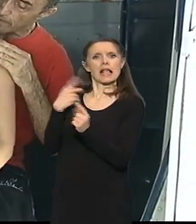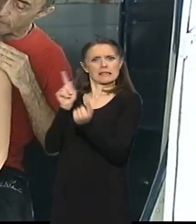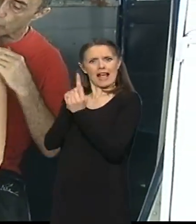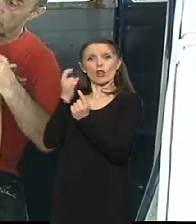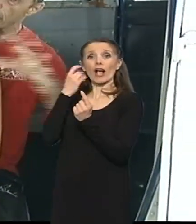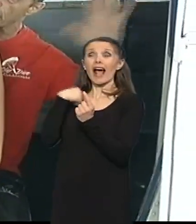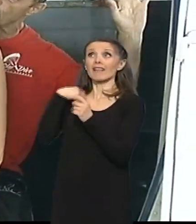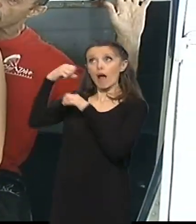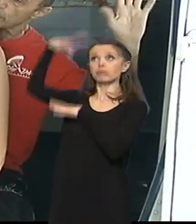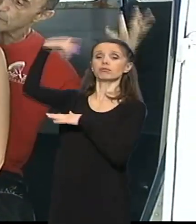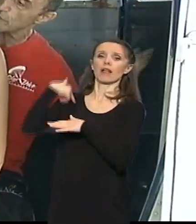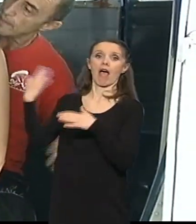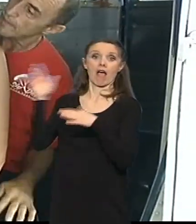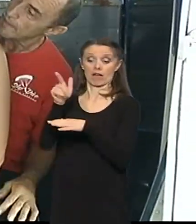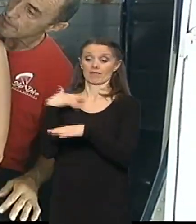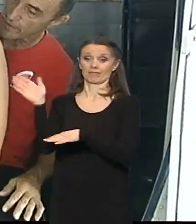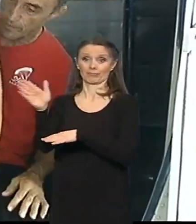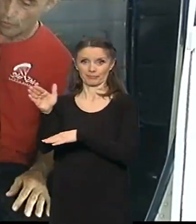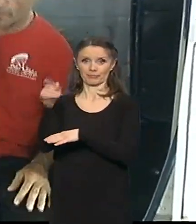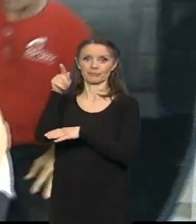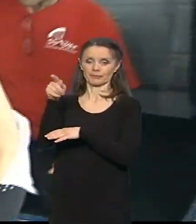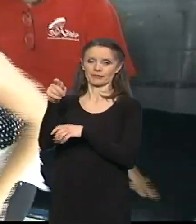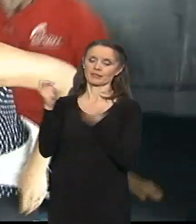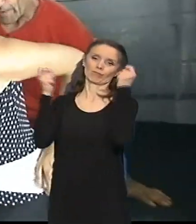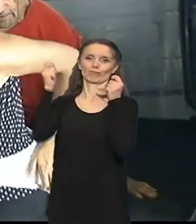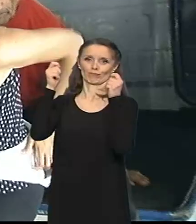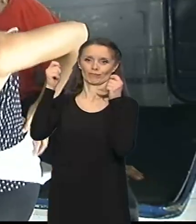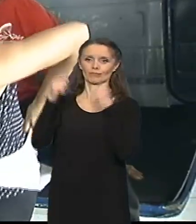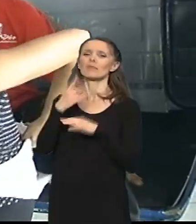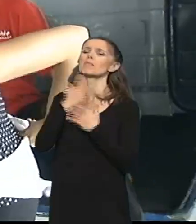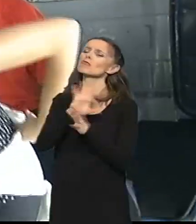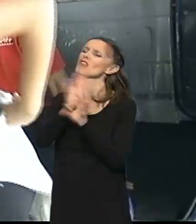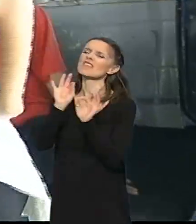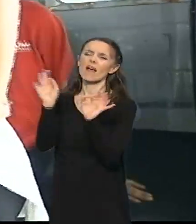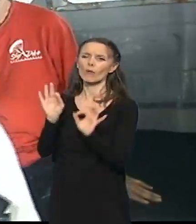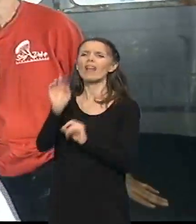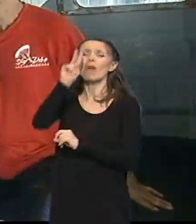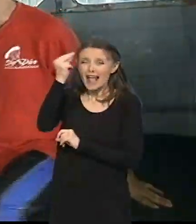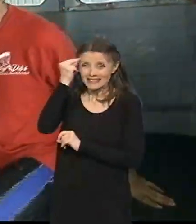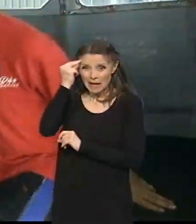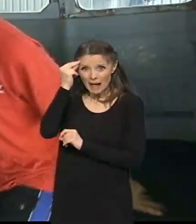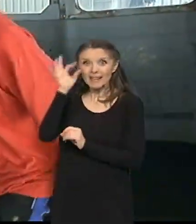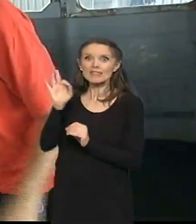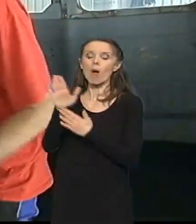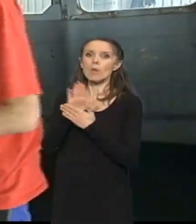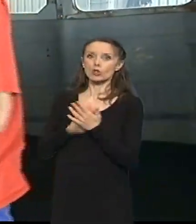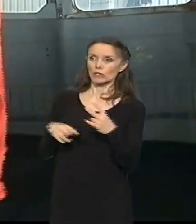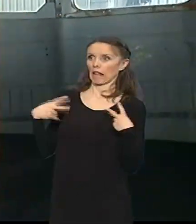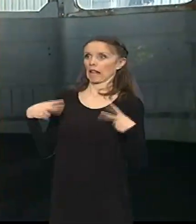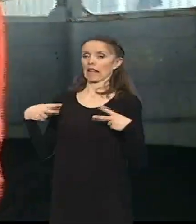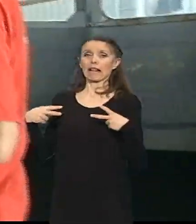padobran, ja te udarim. Sve će biti ovo. Zapamti, sav strah